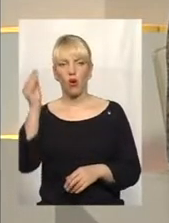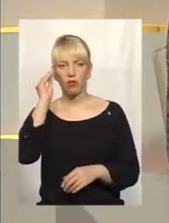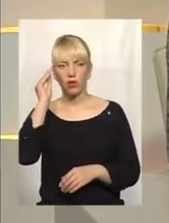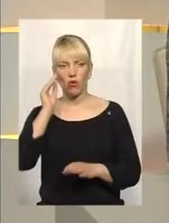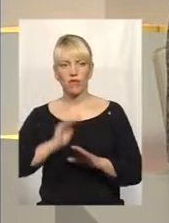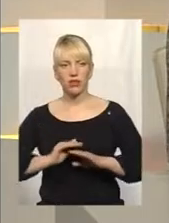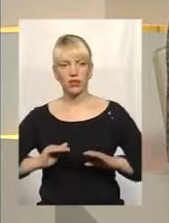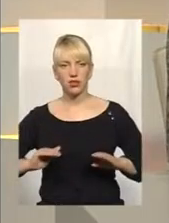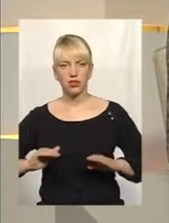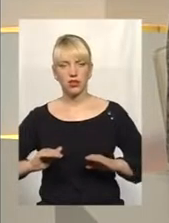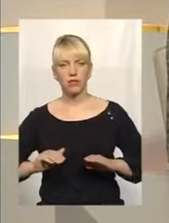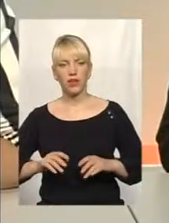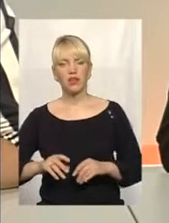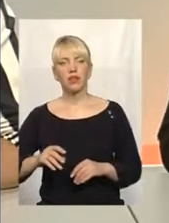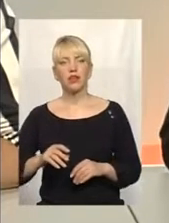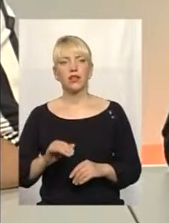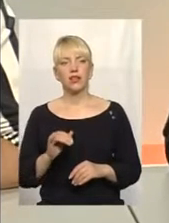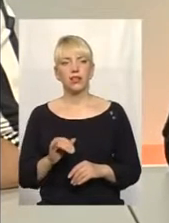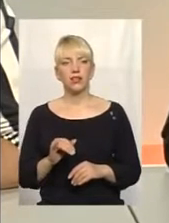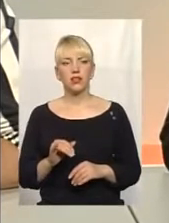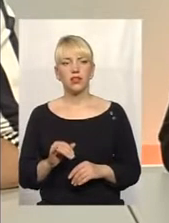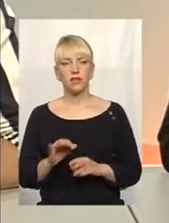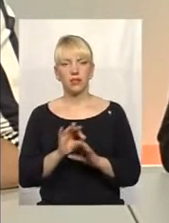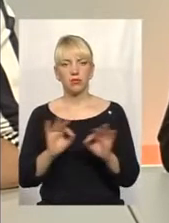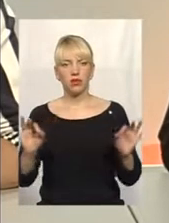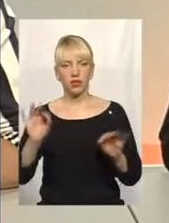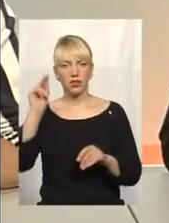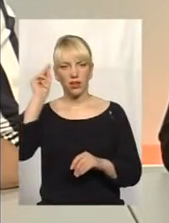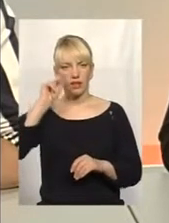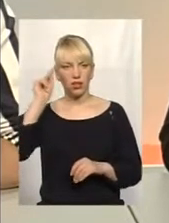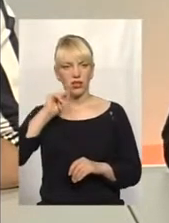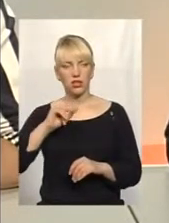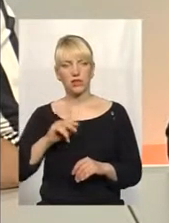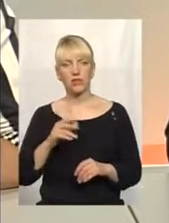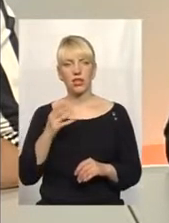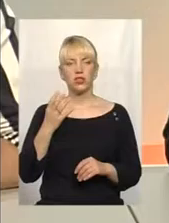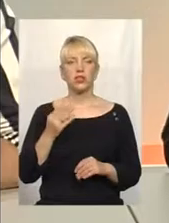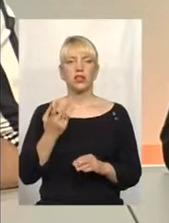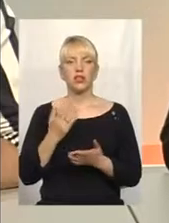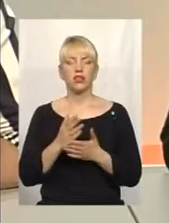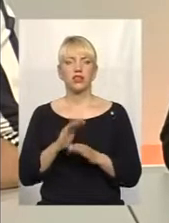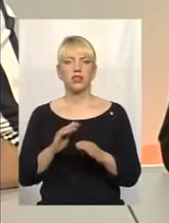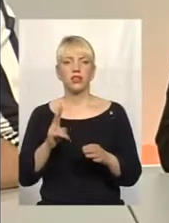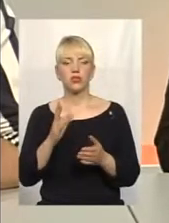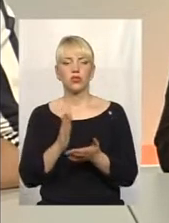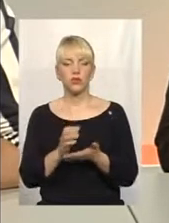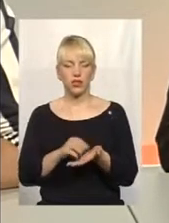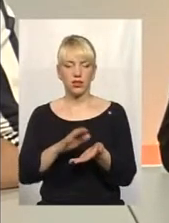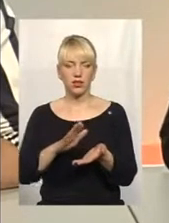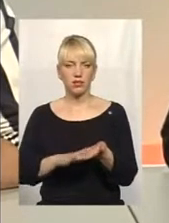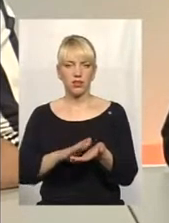діти, талановиті, відмінники навчання, крім того, ще діти, які перебувають на диспансерному